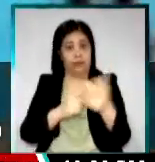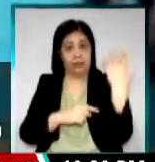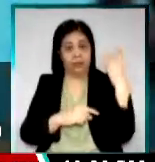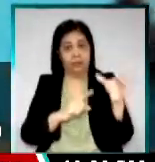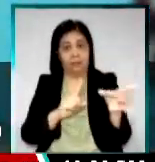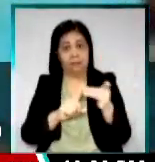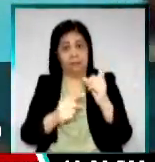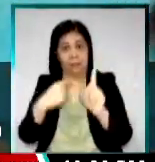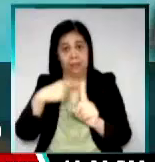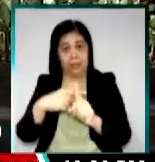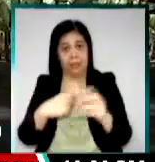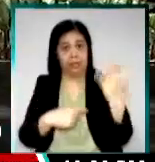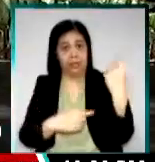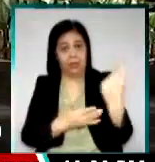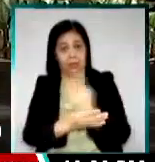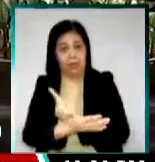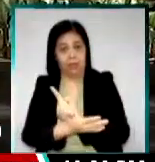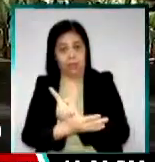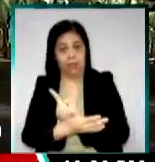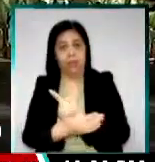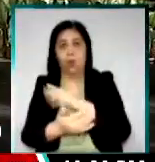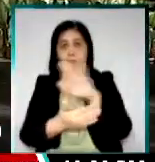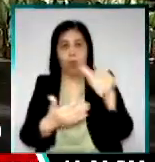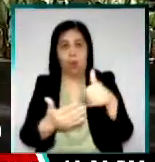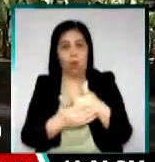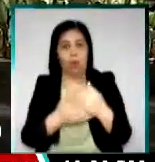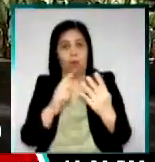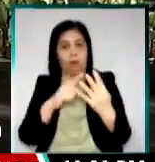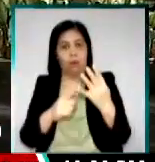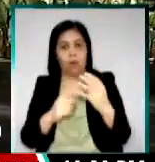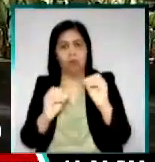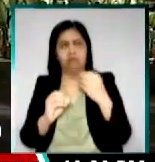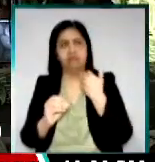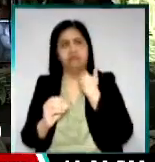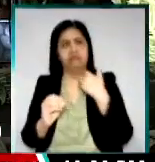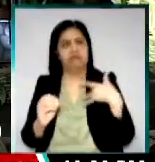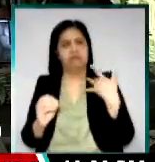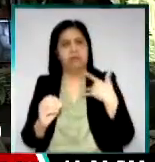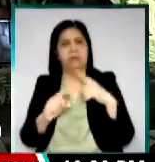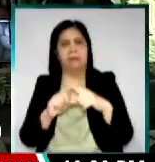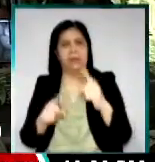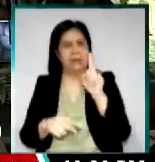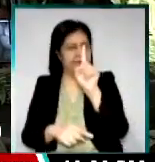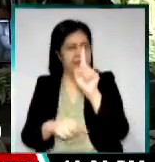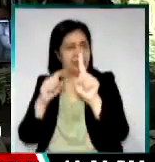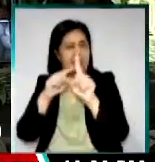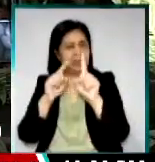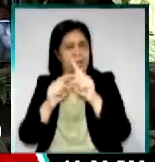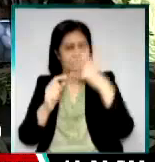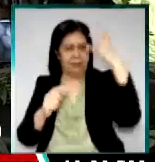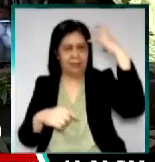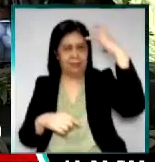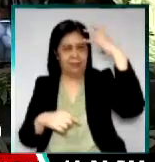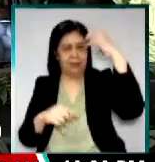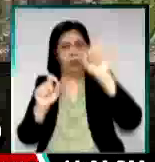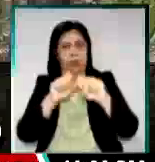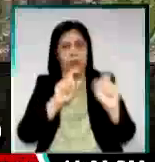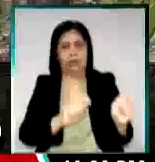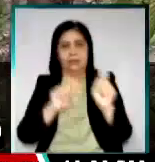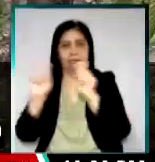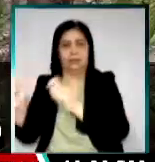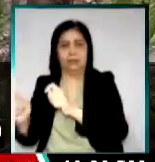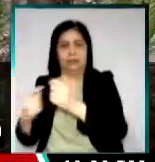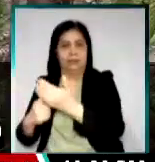noong nakaraang linggo. Lahat naman daw sila ay asymptomatic pero may isang nagka-migraine kaya inilipat sa quarantine facility.